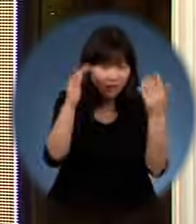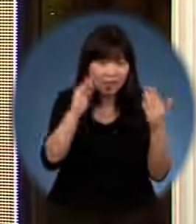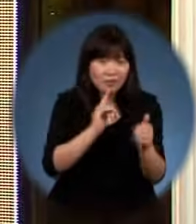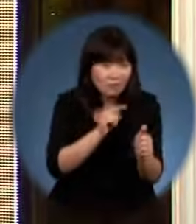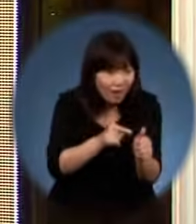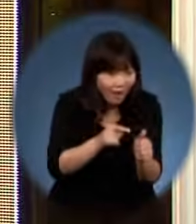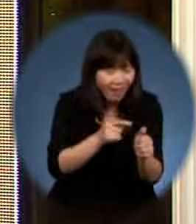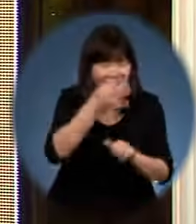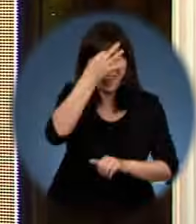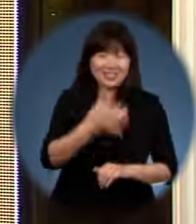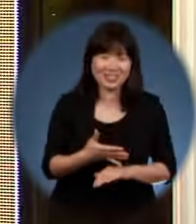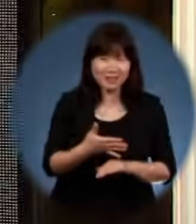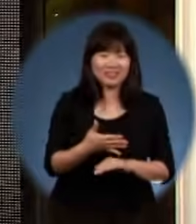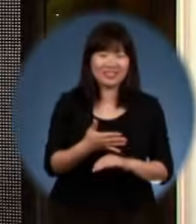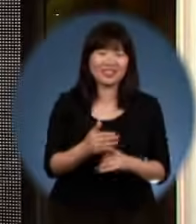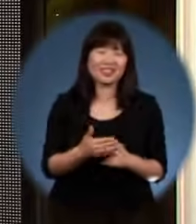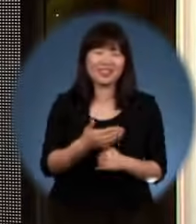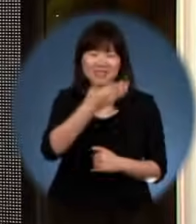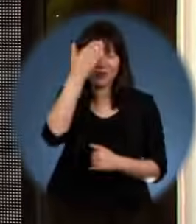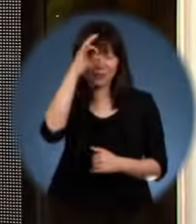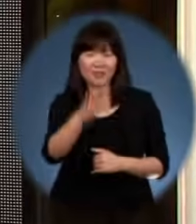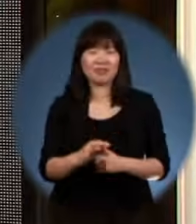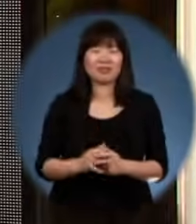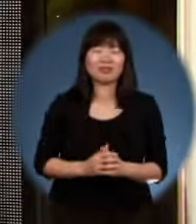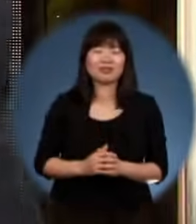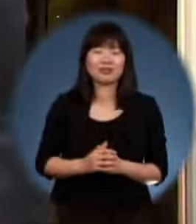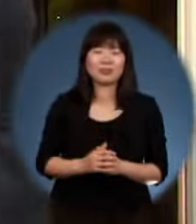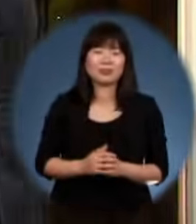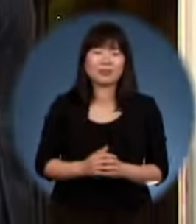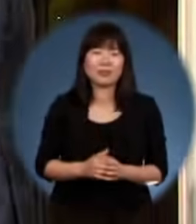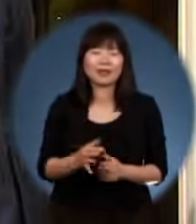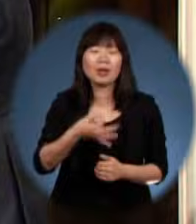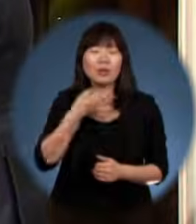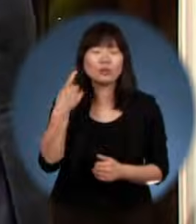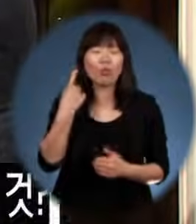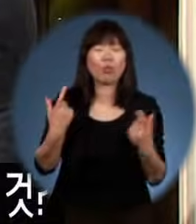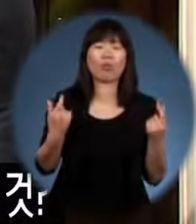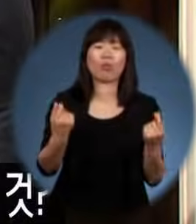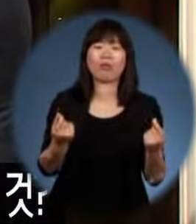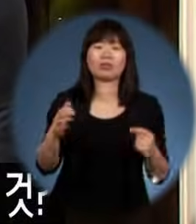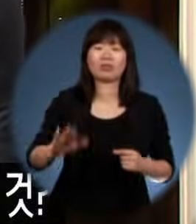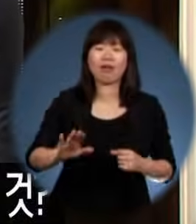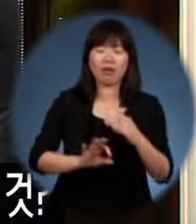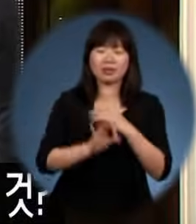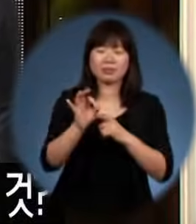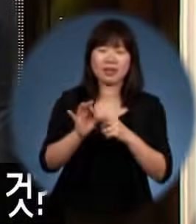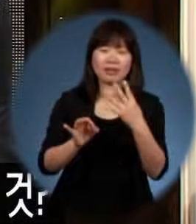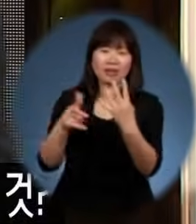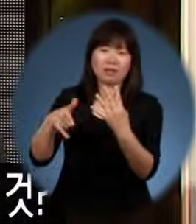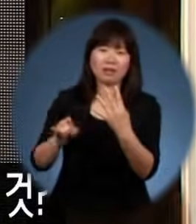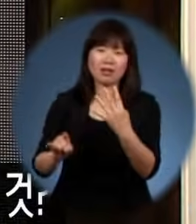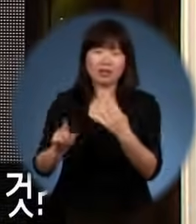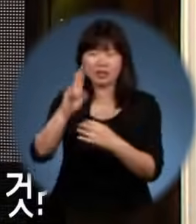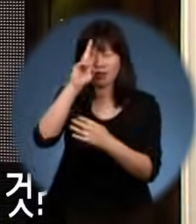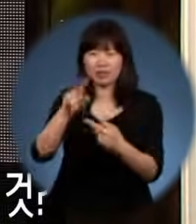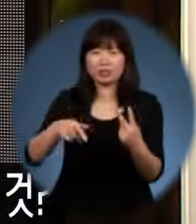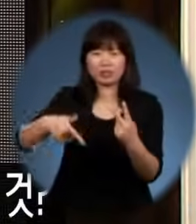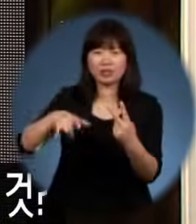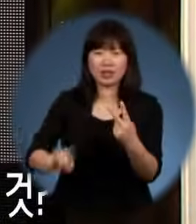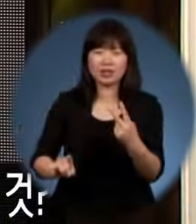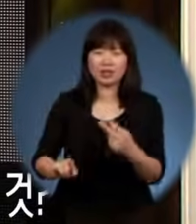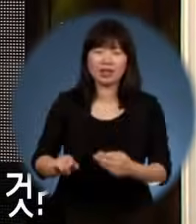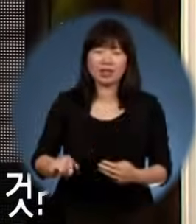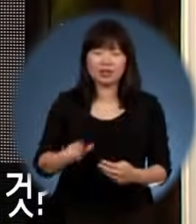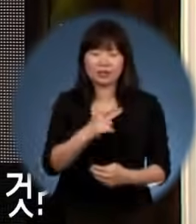죄송합니다 그럴 거야 아악 숫자 목소리는 같은데 아침에는 내게 점심에는 2개의